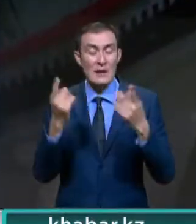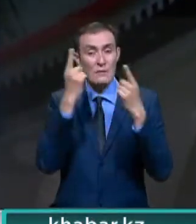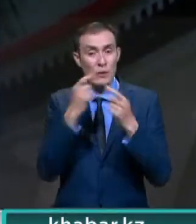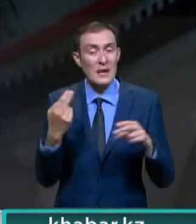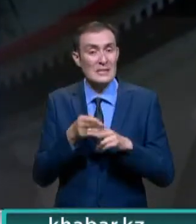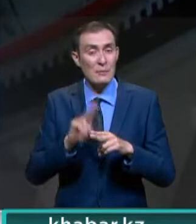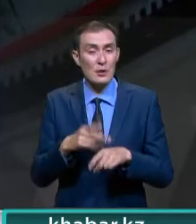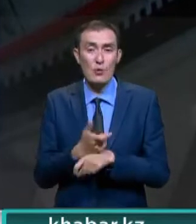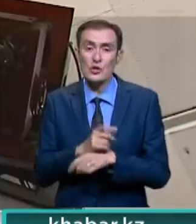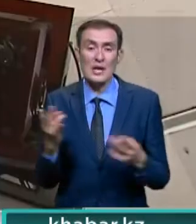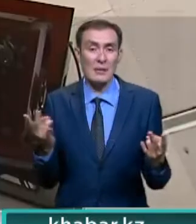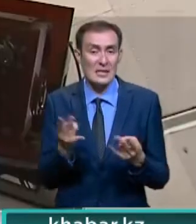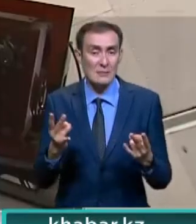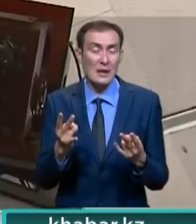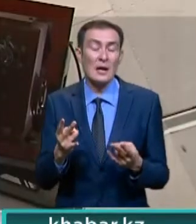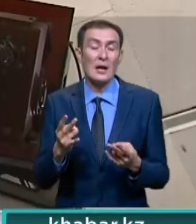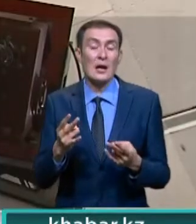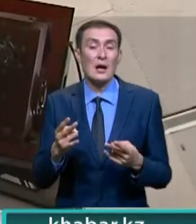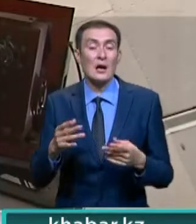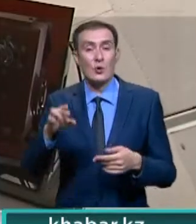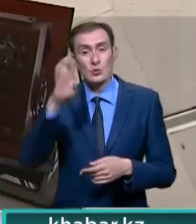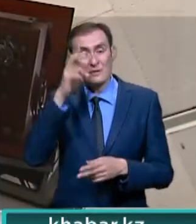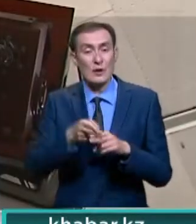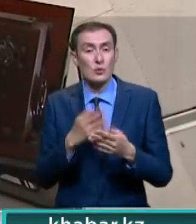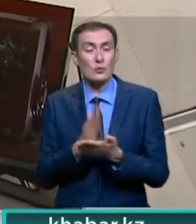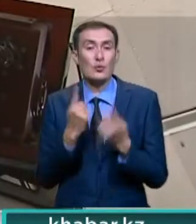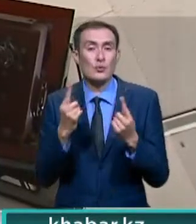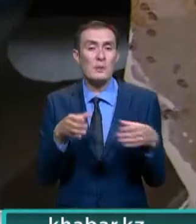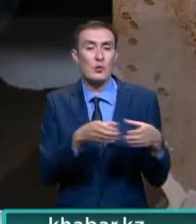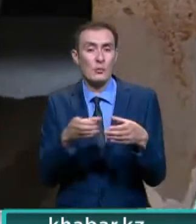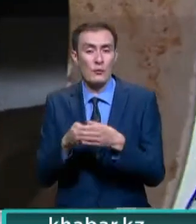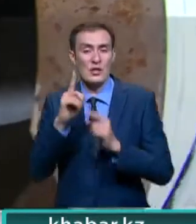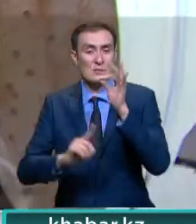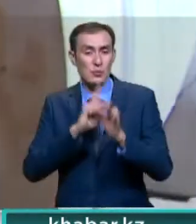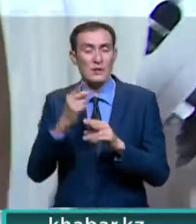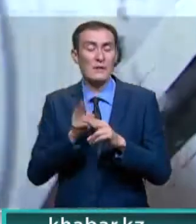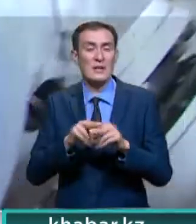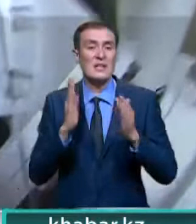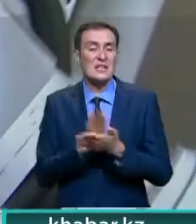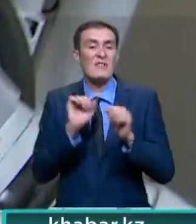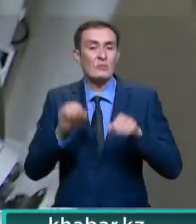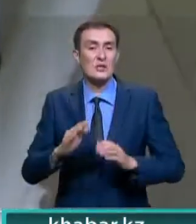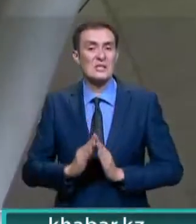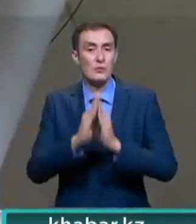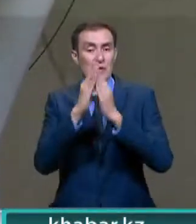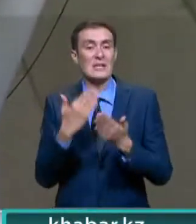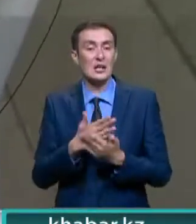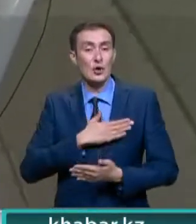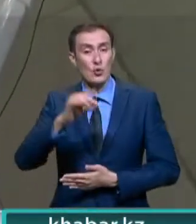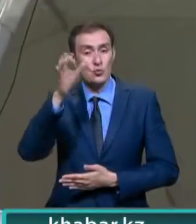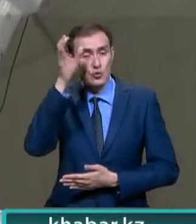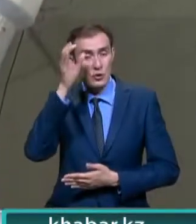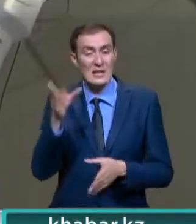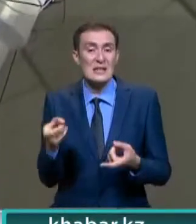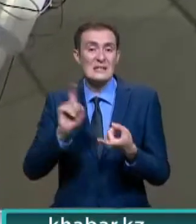подобных объектах очень востребована, особенно теми странами, которые располагают крупными группировками спутников, а также имеют возможность их запускать. К примеру, наши ученые уже в